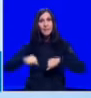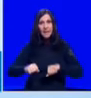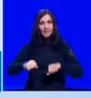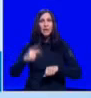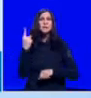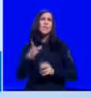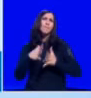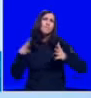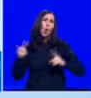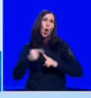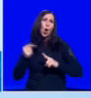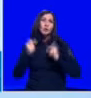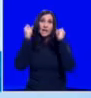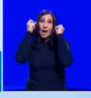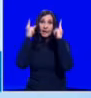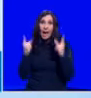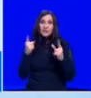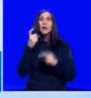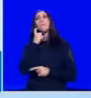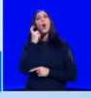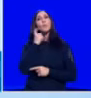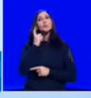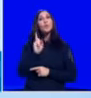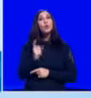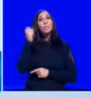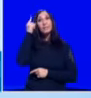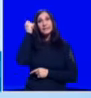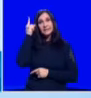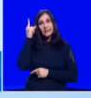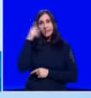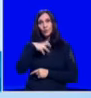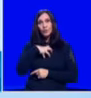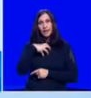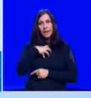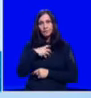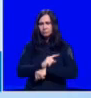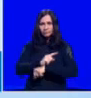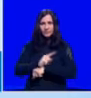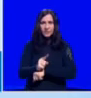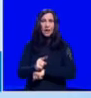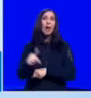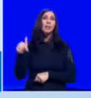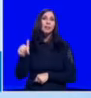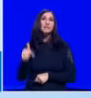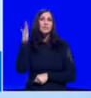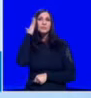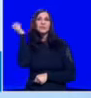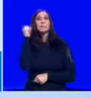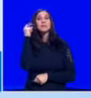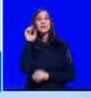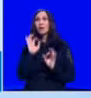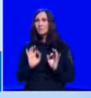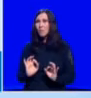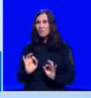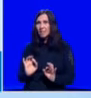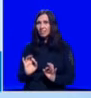с една много остра реакция на Бойко Борисов, който е председател на ГЕРБ, веднага Главчев, министър-председателят в